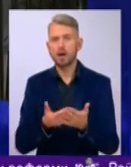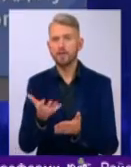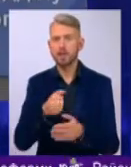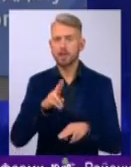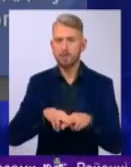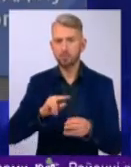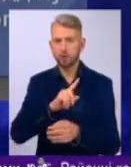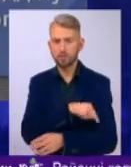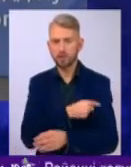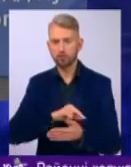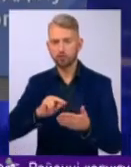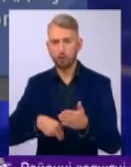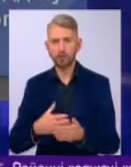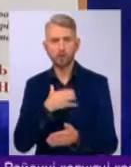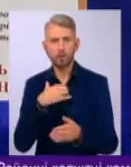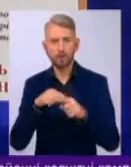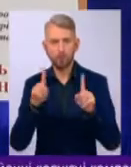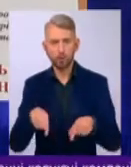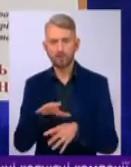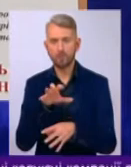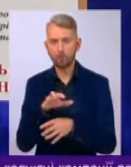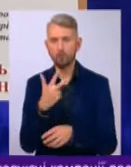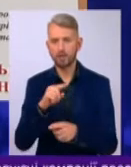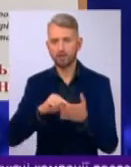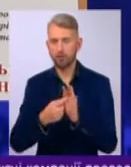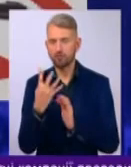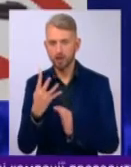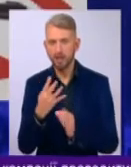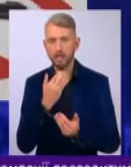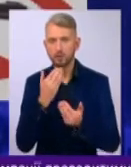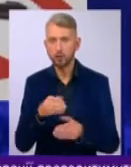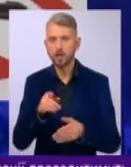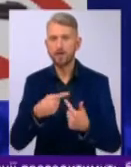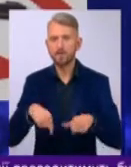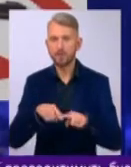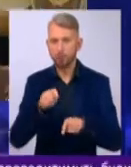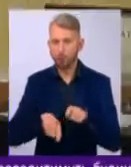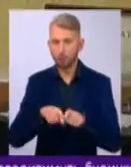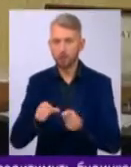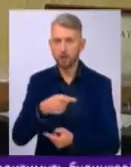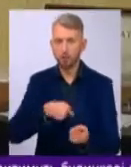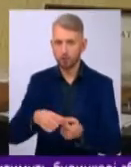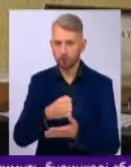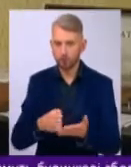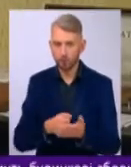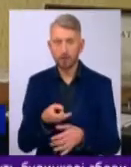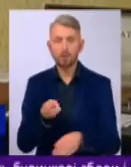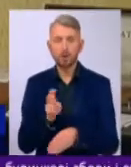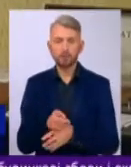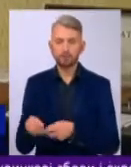медичну довідку, страховий поліс, фотокартки 3x4, звернутися до відділу контролю за обігом зброї. Приходить з